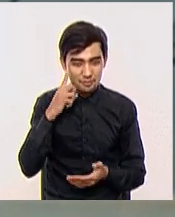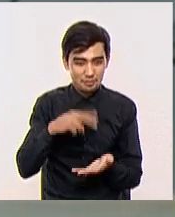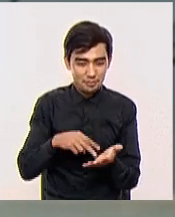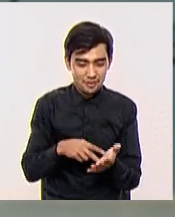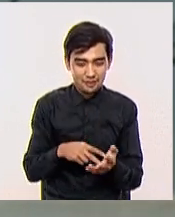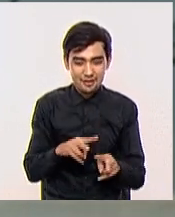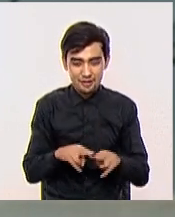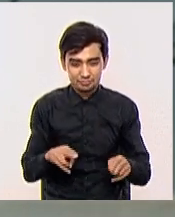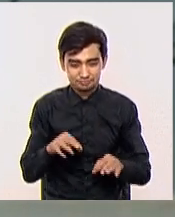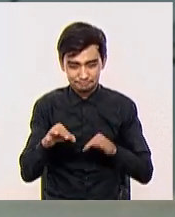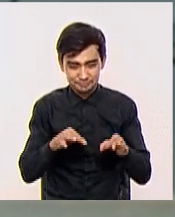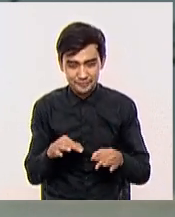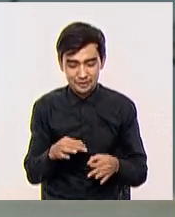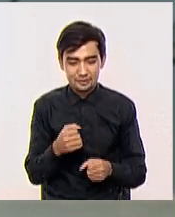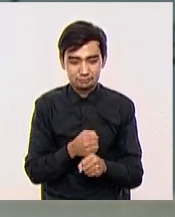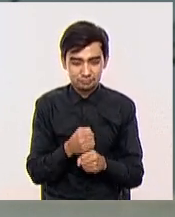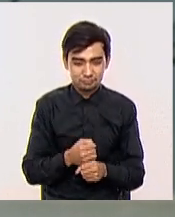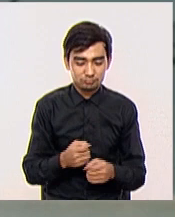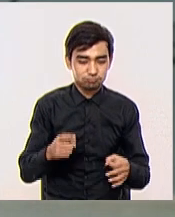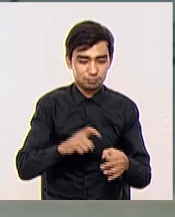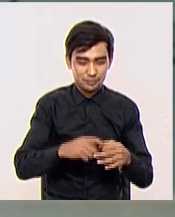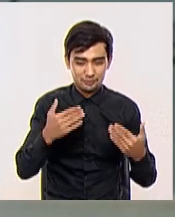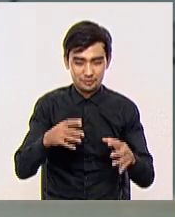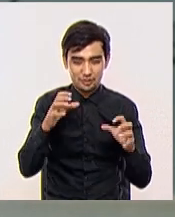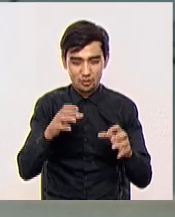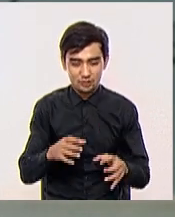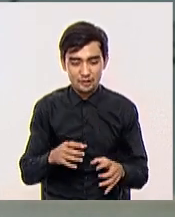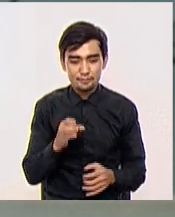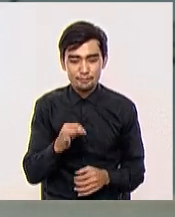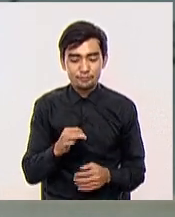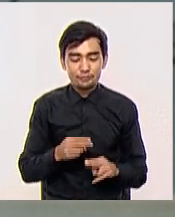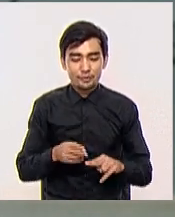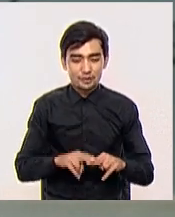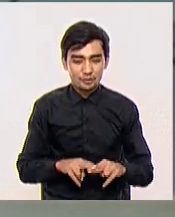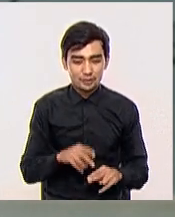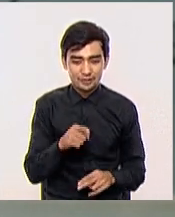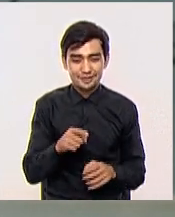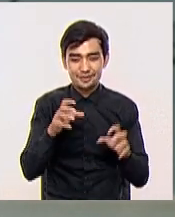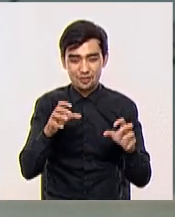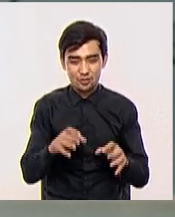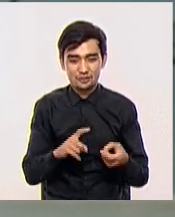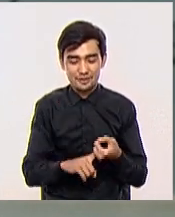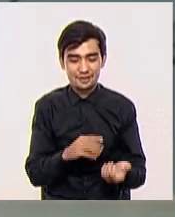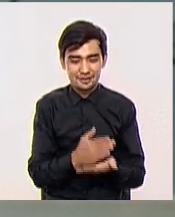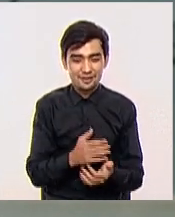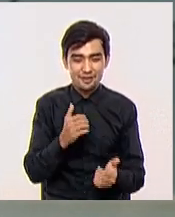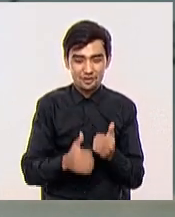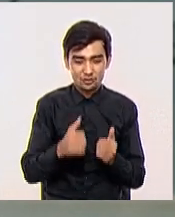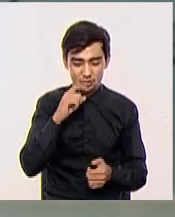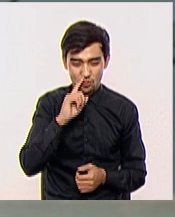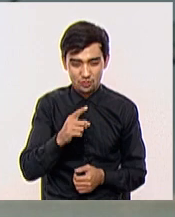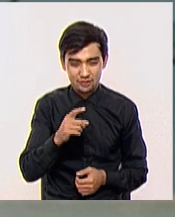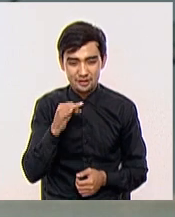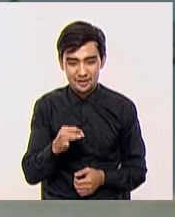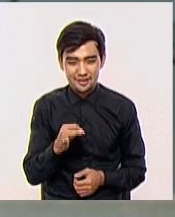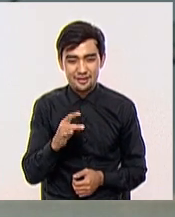ретінде қабылдап тіркеп қояды, заңмен тіркеледі. Сондықтан бұл заң бойынша трансферттер жылда республикалық